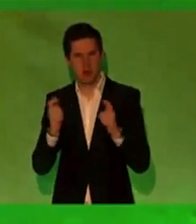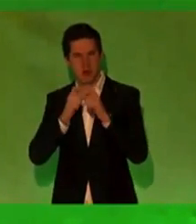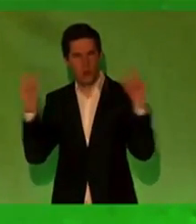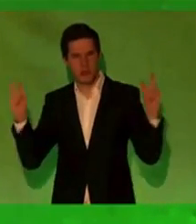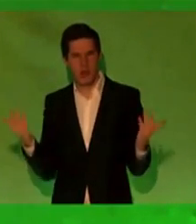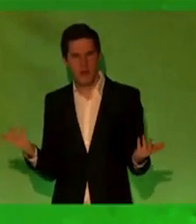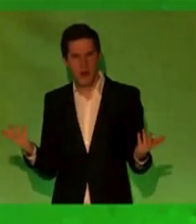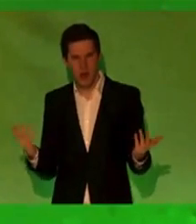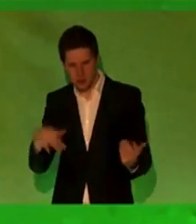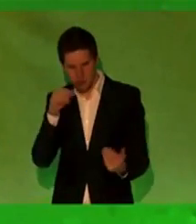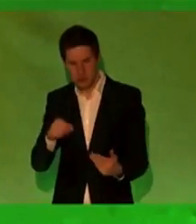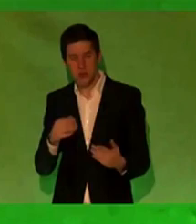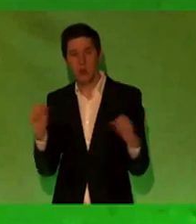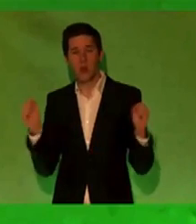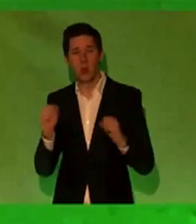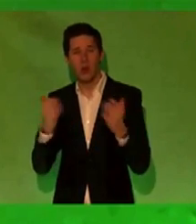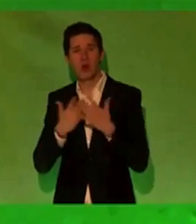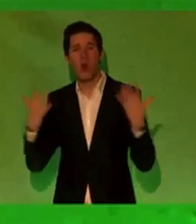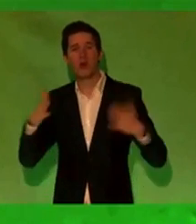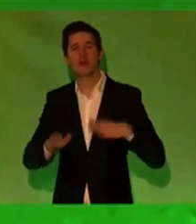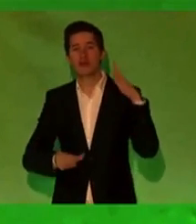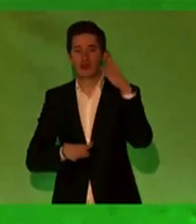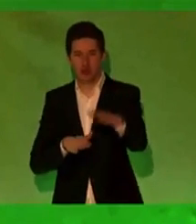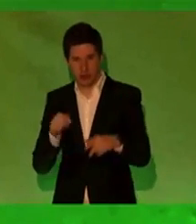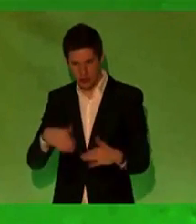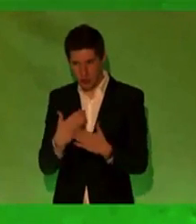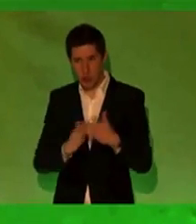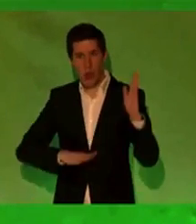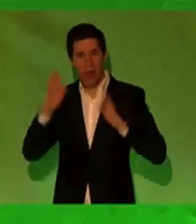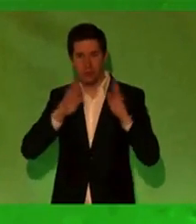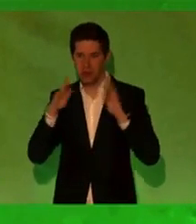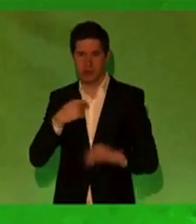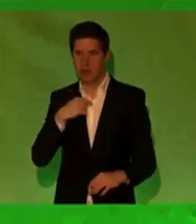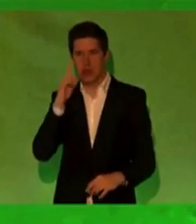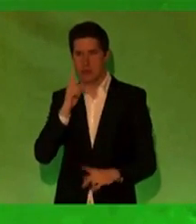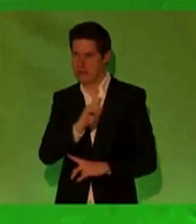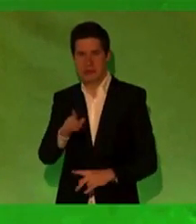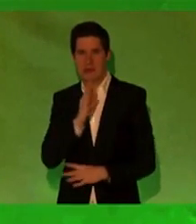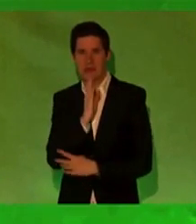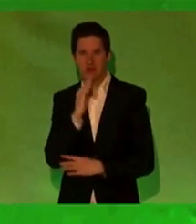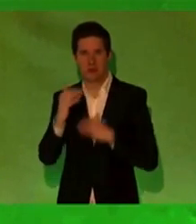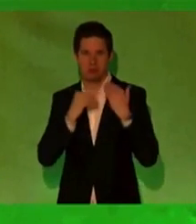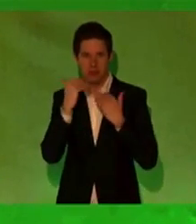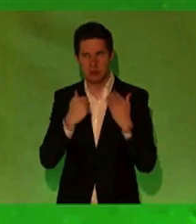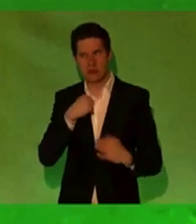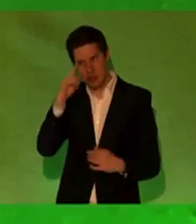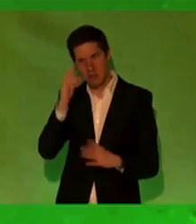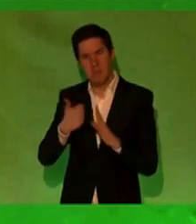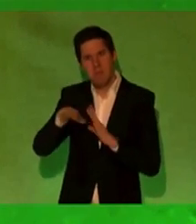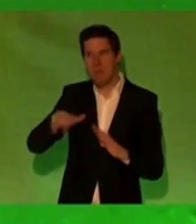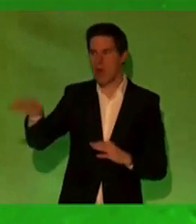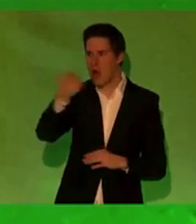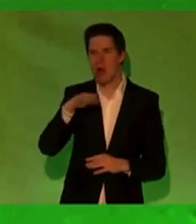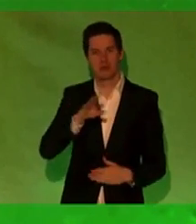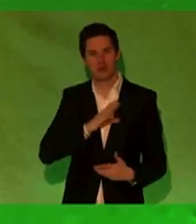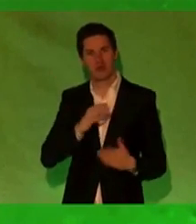ziemlich großer Schritt wäre, über den wir gerade abstimmen. Und ich glaube, dazu ist noch nicht alles gesagt worden. Wir sollten mehr Menschen die Möglichkeit geben, sich in die Debatte einzubringen